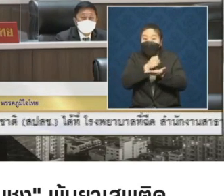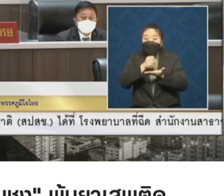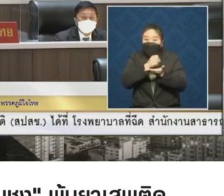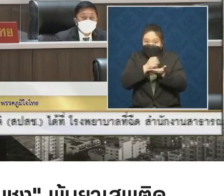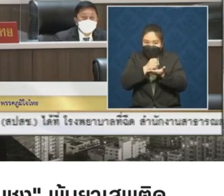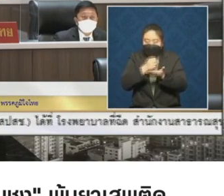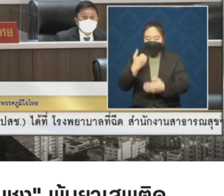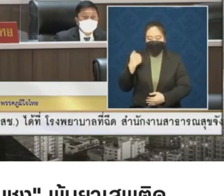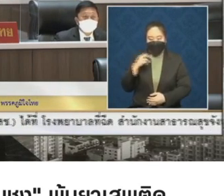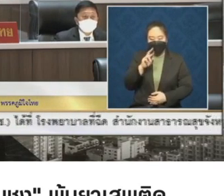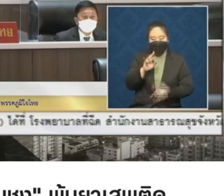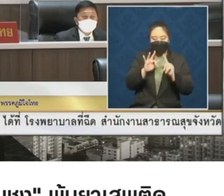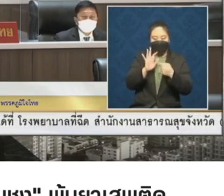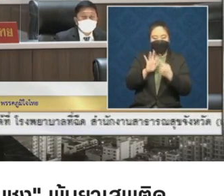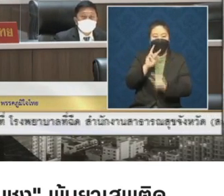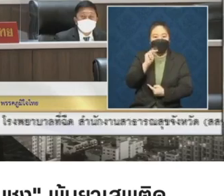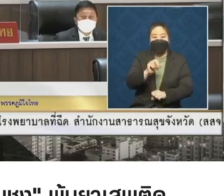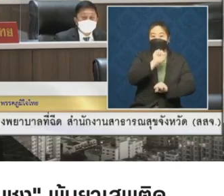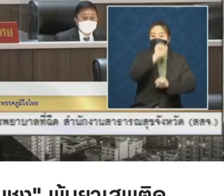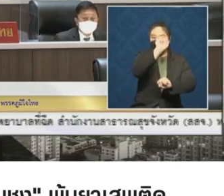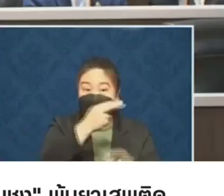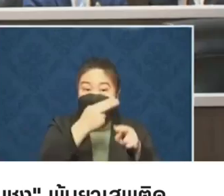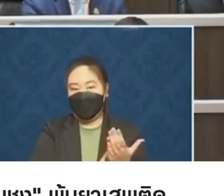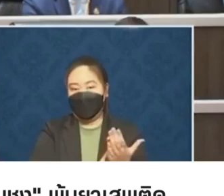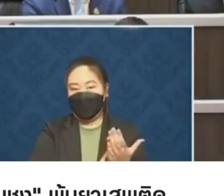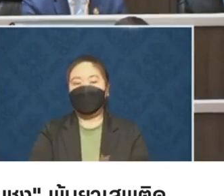ไปฟังว่า บรรยากาศการตอบกถามเมว นเปนยัไ